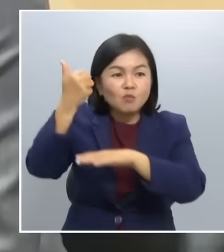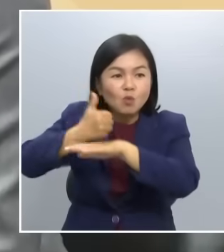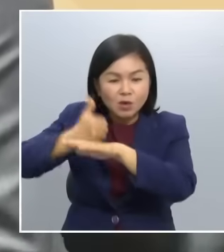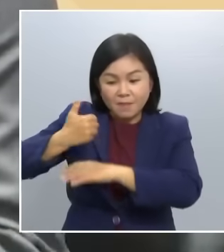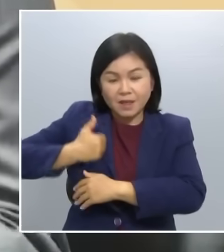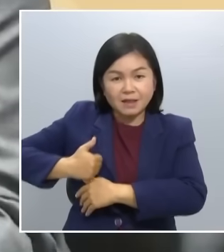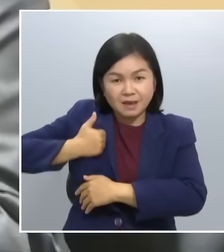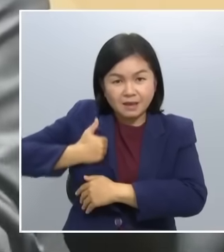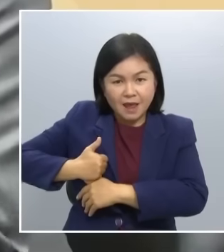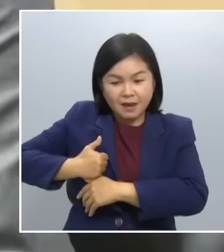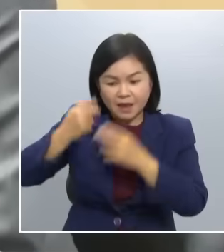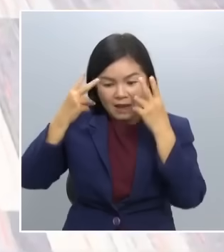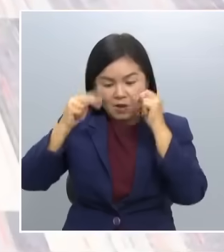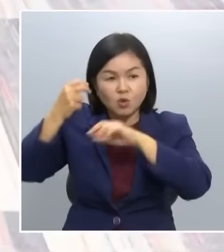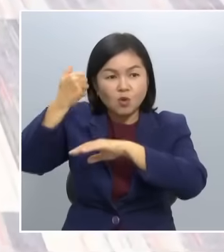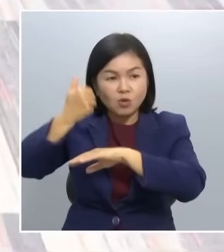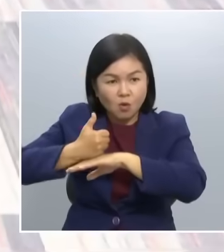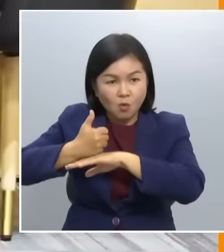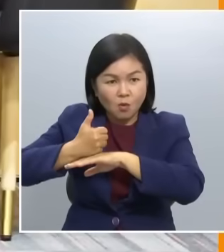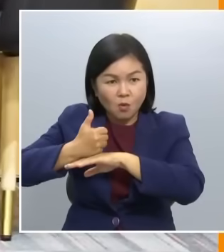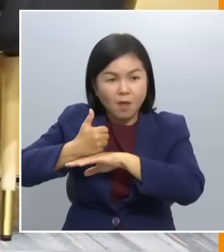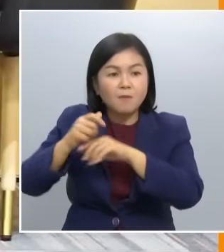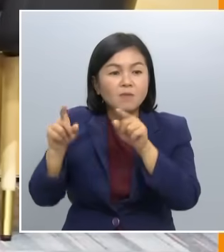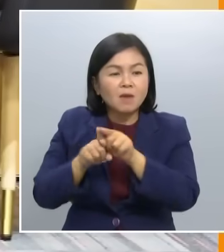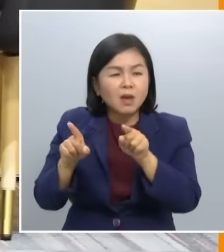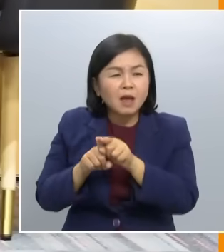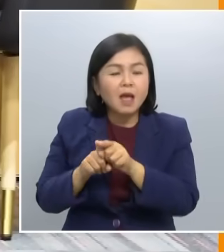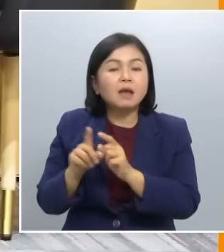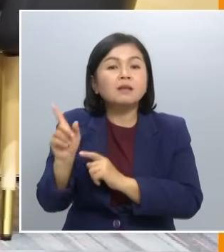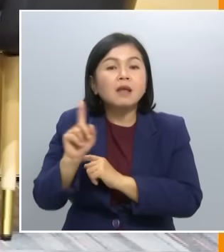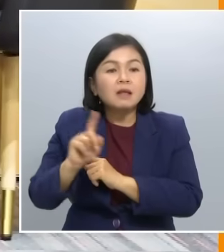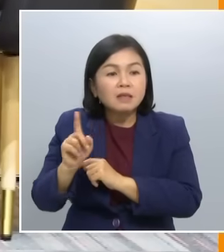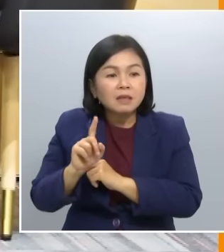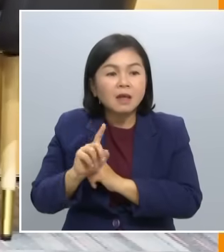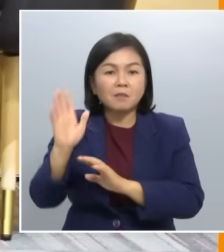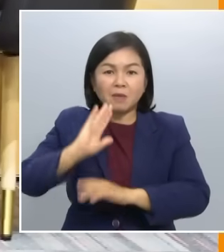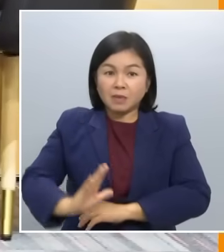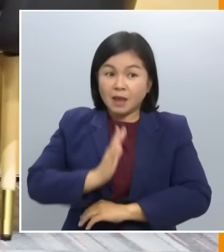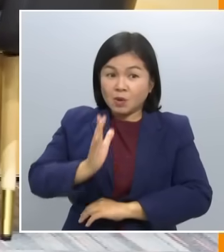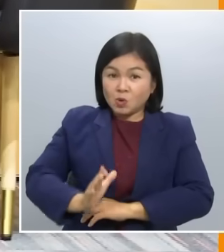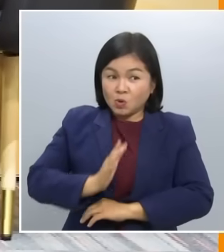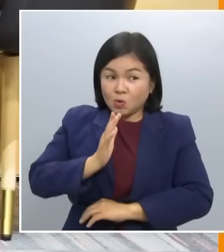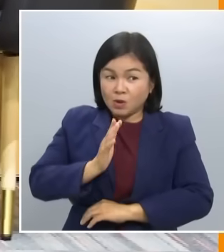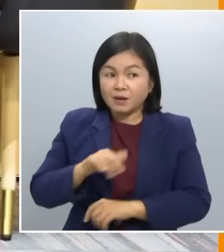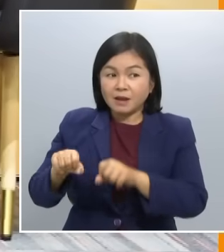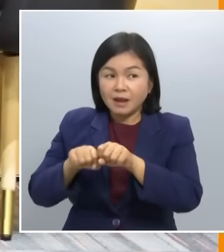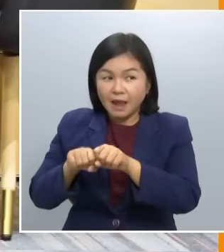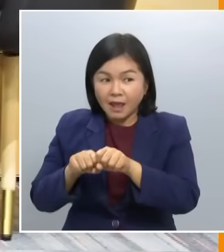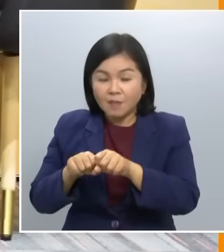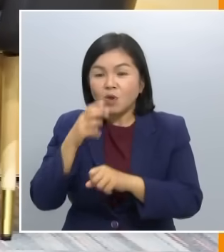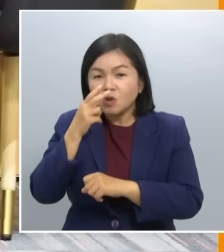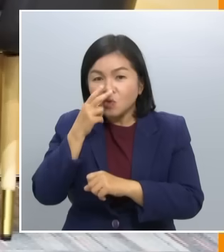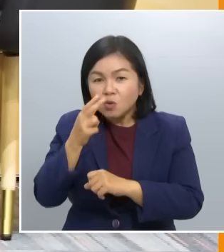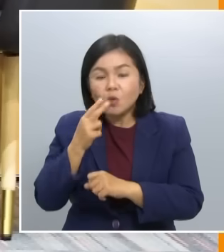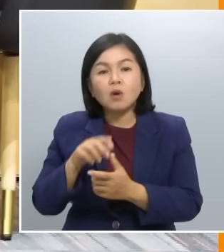ดานายกรัฐมนตรีทรูโดมีฉายาว่าถุงเท้าทางการทูต Sock Diplomacy ค่ะ ท่านผู้ชม